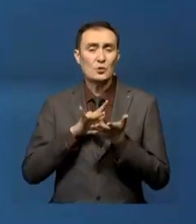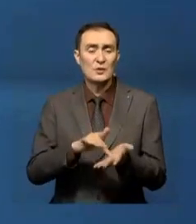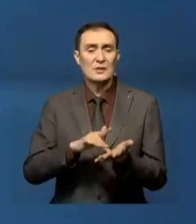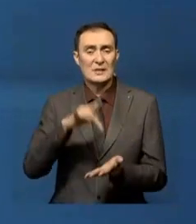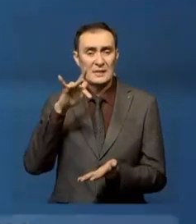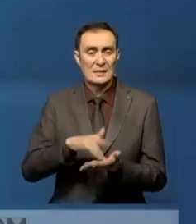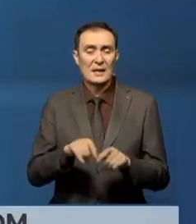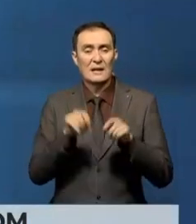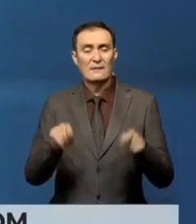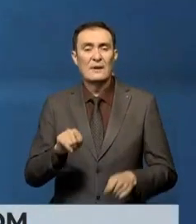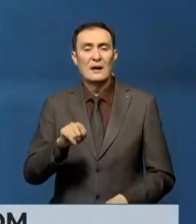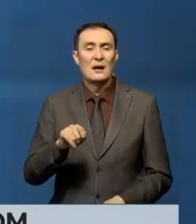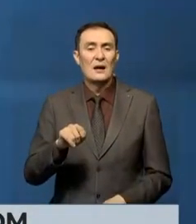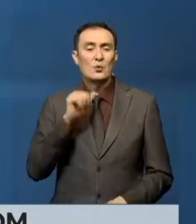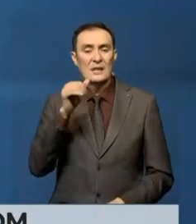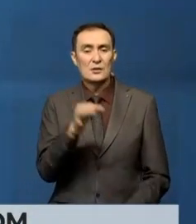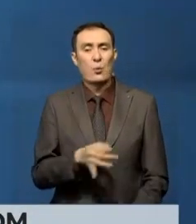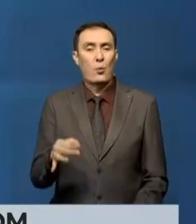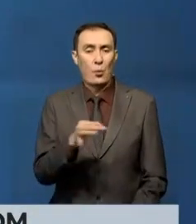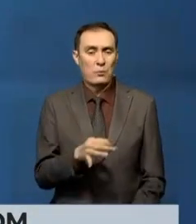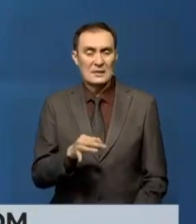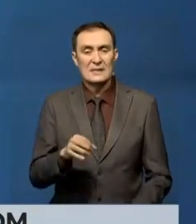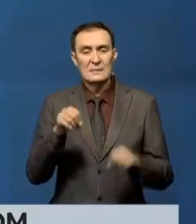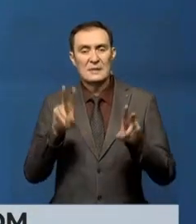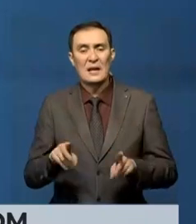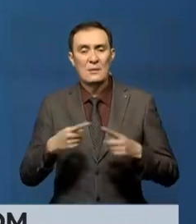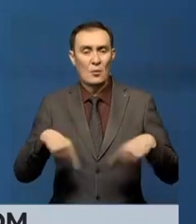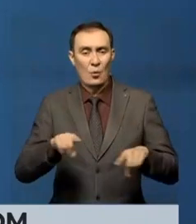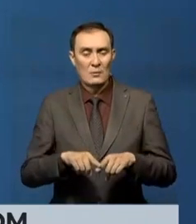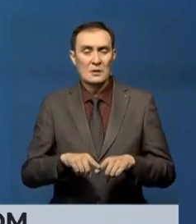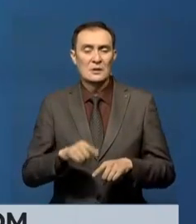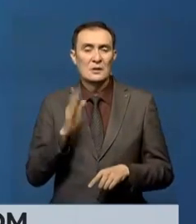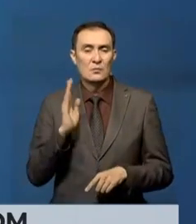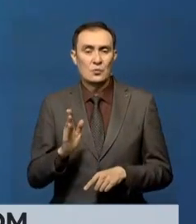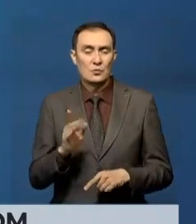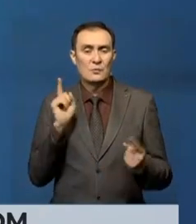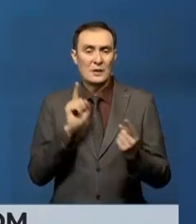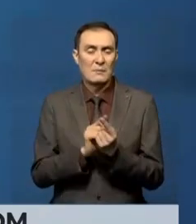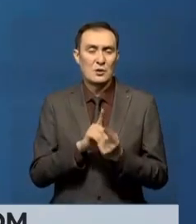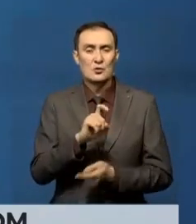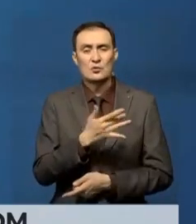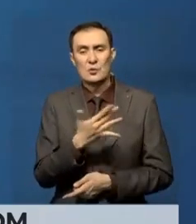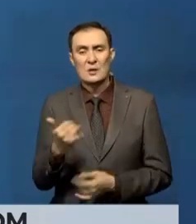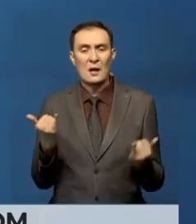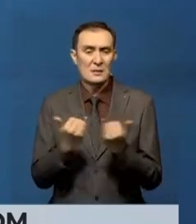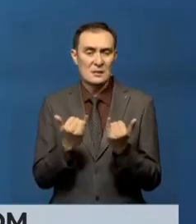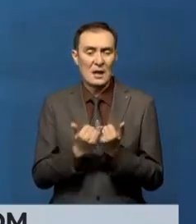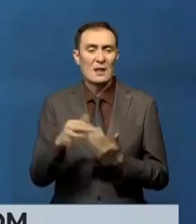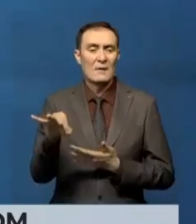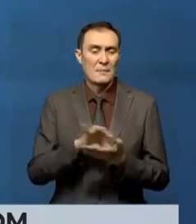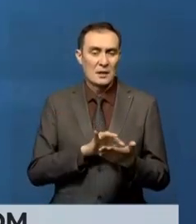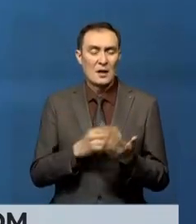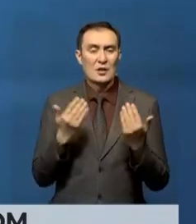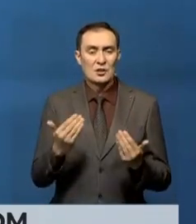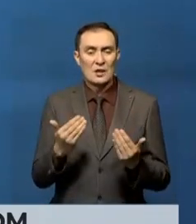Туристический хаб открыли в Амангельдинском районе Кустанайской области. В специальном комплексе смогут принимать до сотни гостей